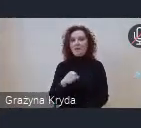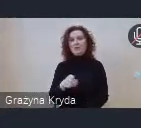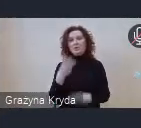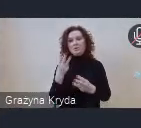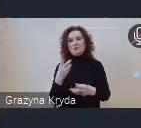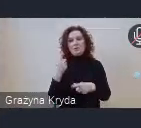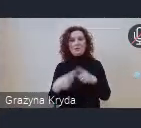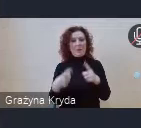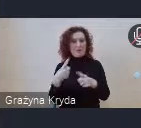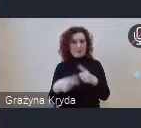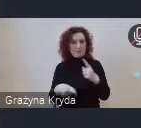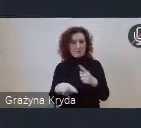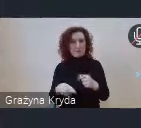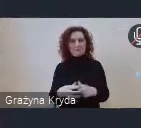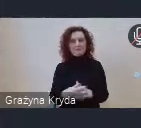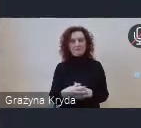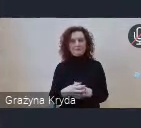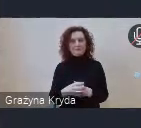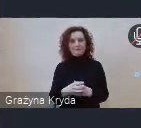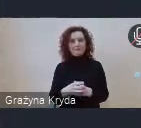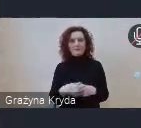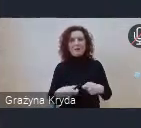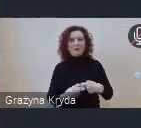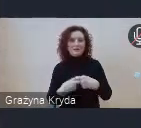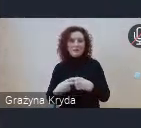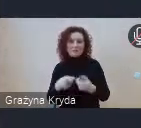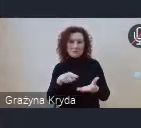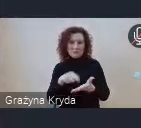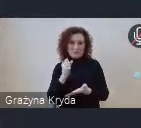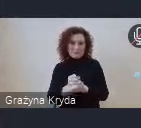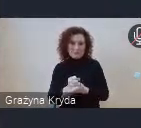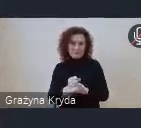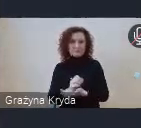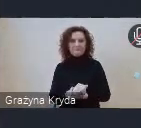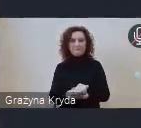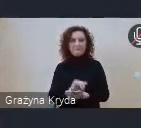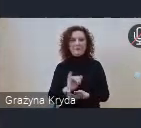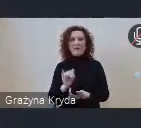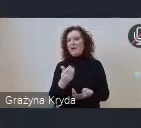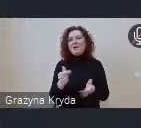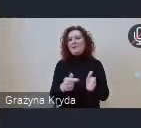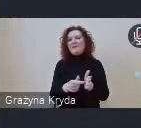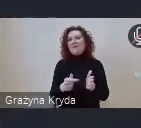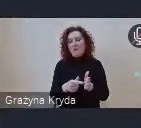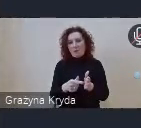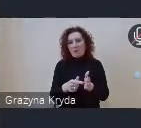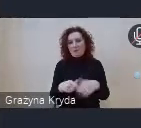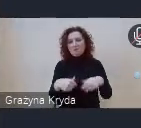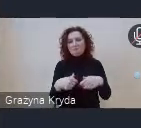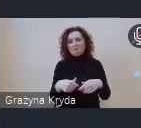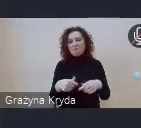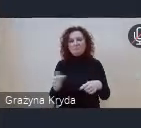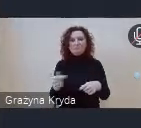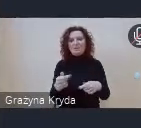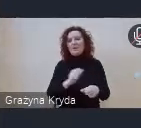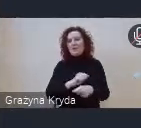w też związane z ustawą Jakie wymagania nałożyła ustawa Po pierwsze to co ważne i